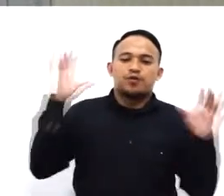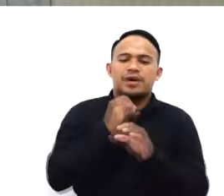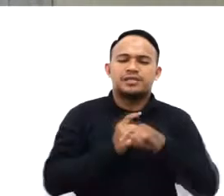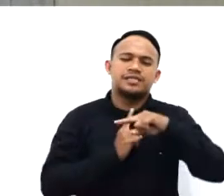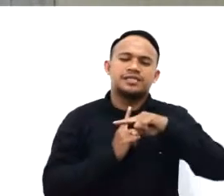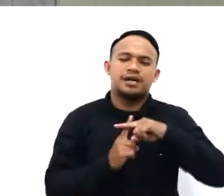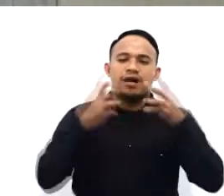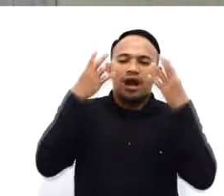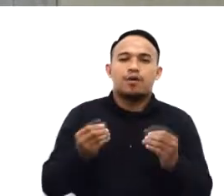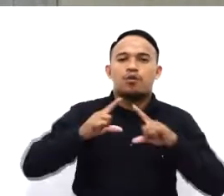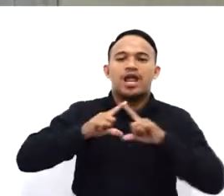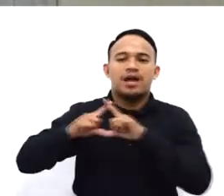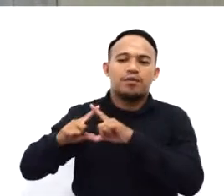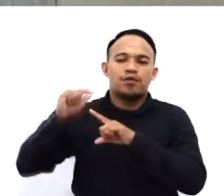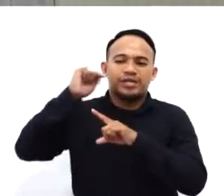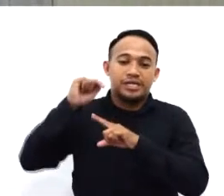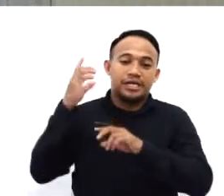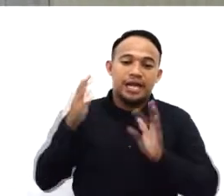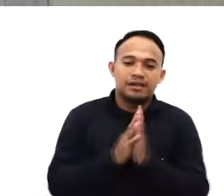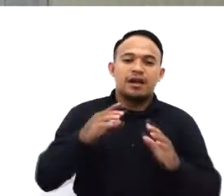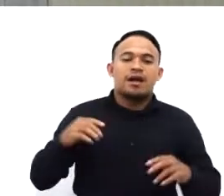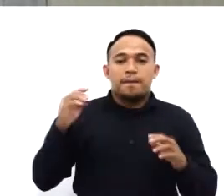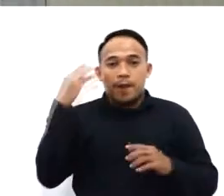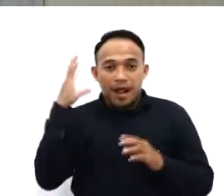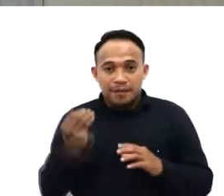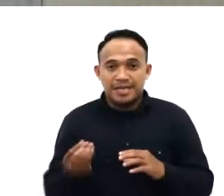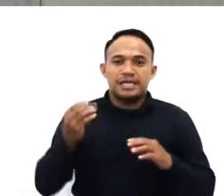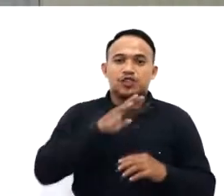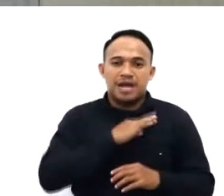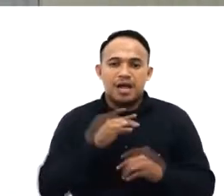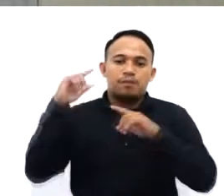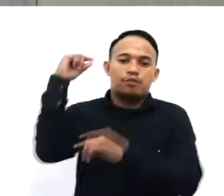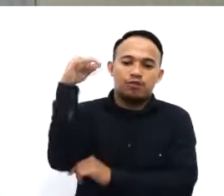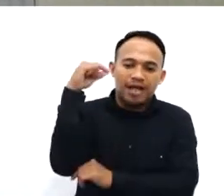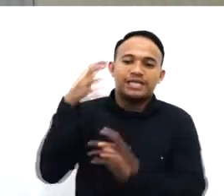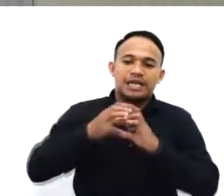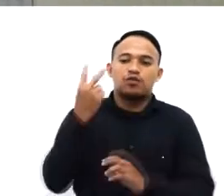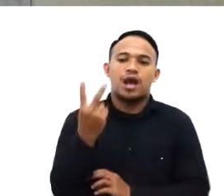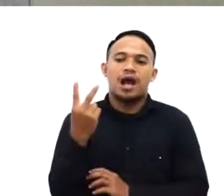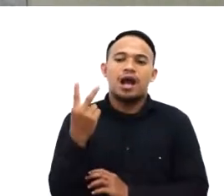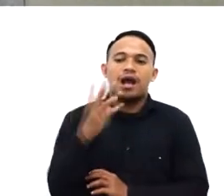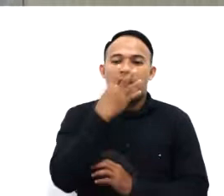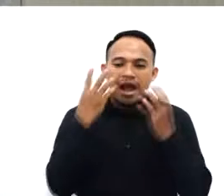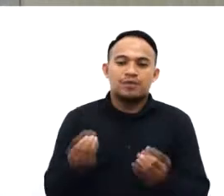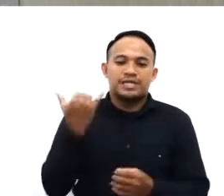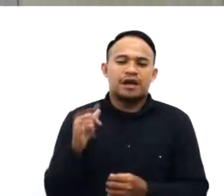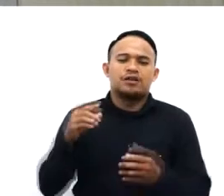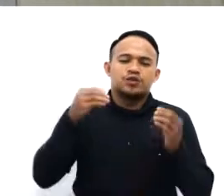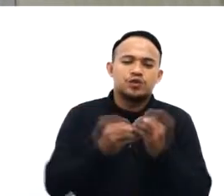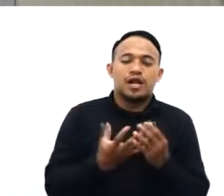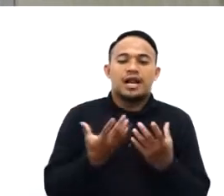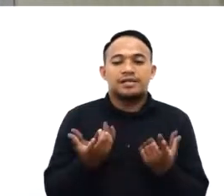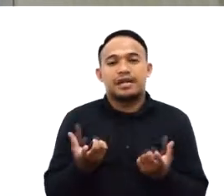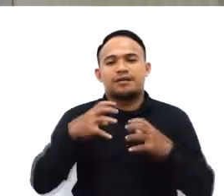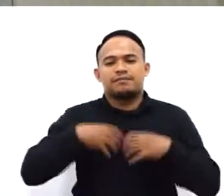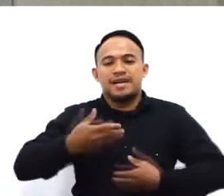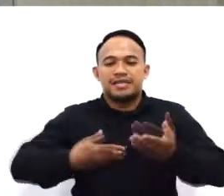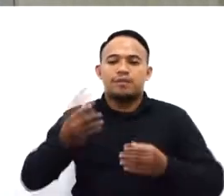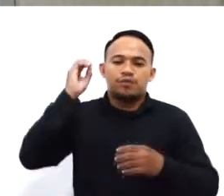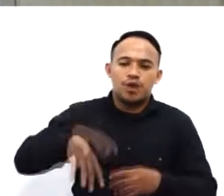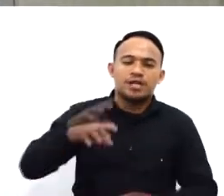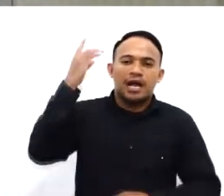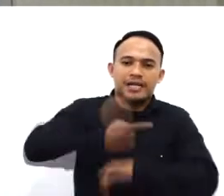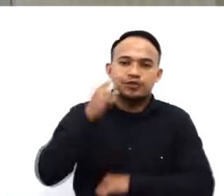Besar Keagamaan Umat Kristiani. Kabupaten Bualemo dan Kabupaten Pohuwato menjadi dua kabupaten